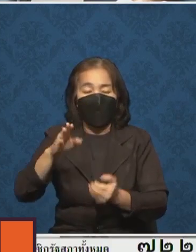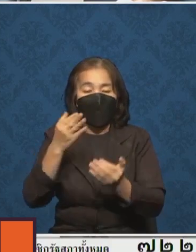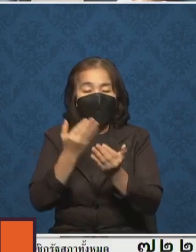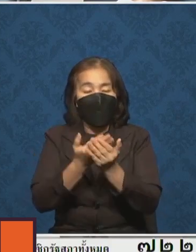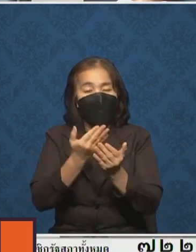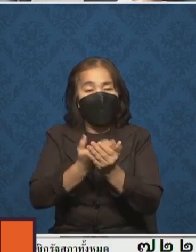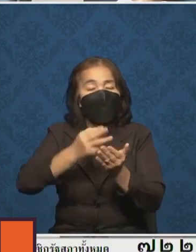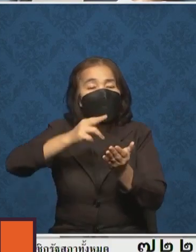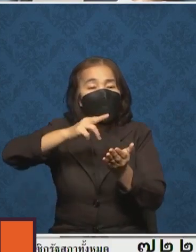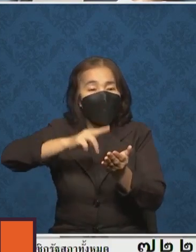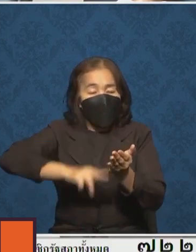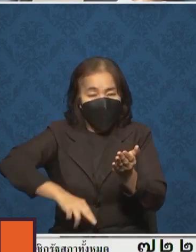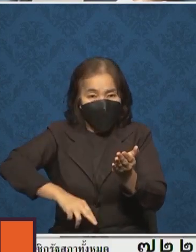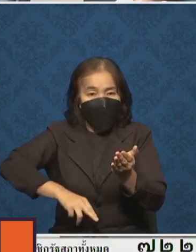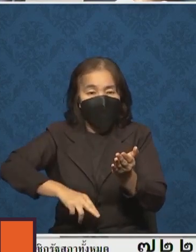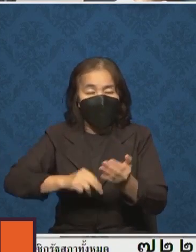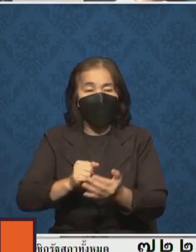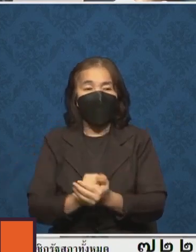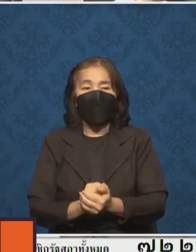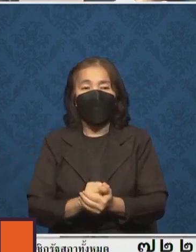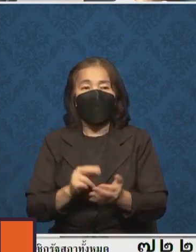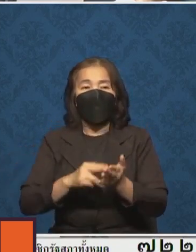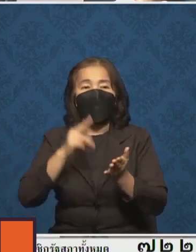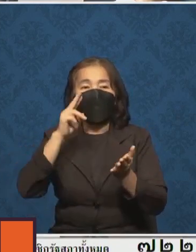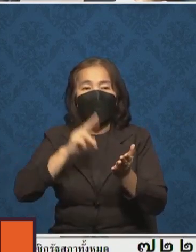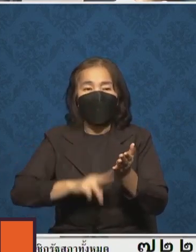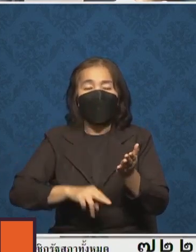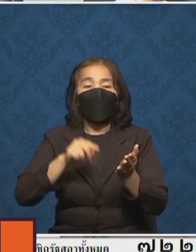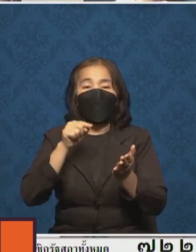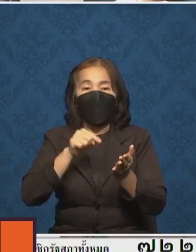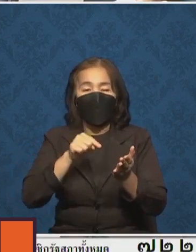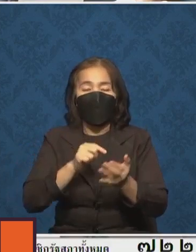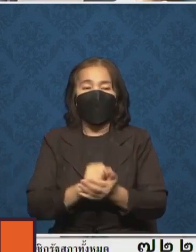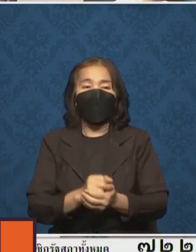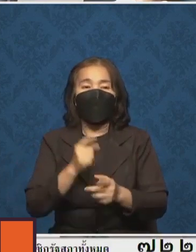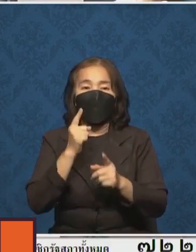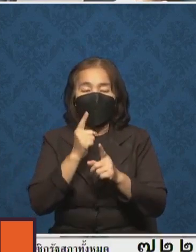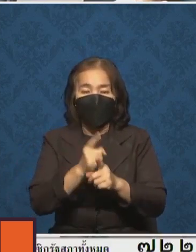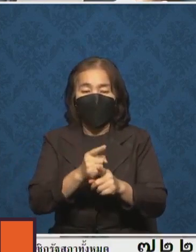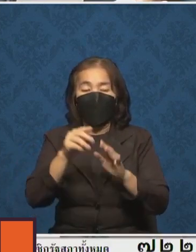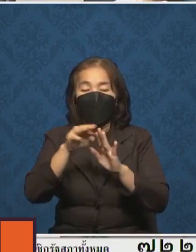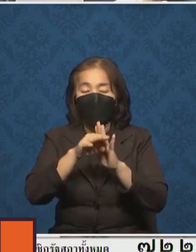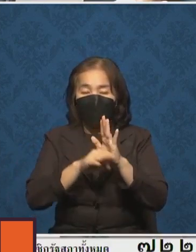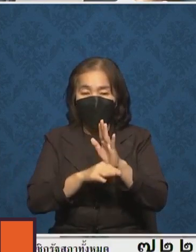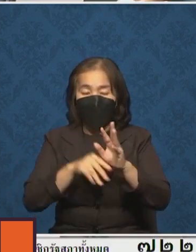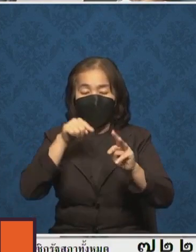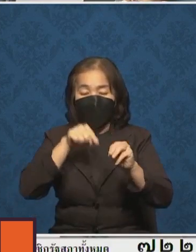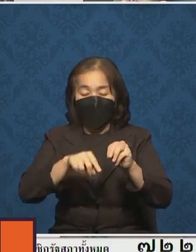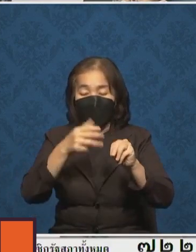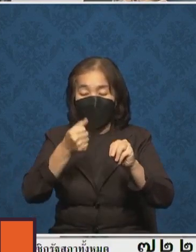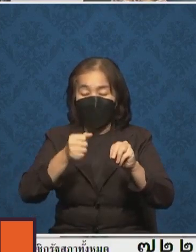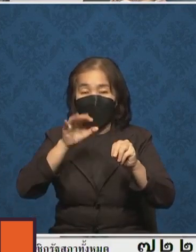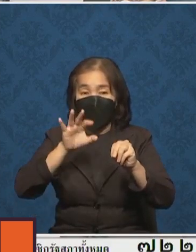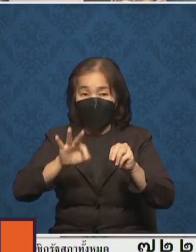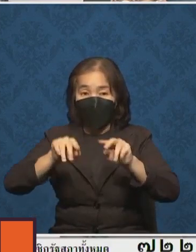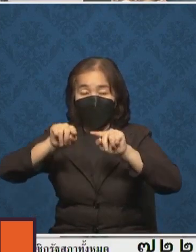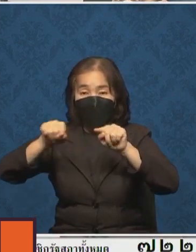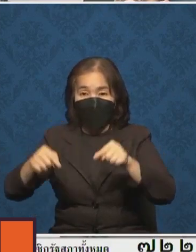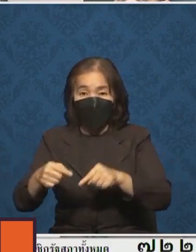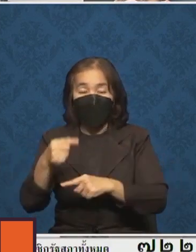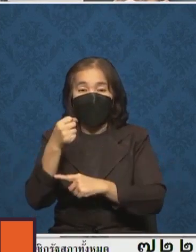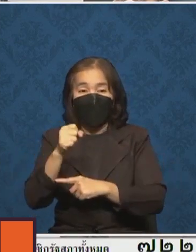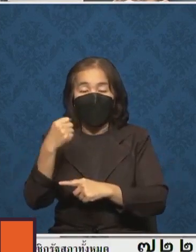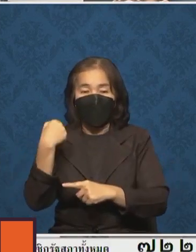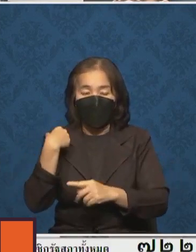กกันว่าระบบวันปรับหรือระบบ Defined System ตามหลักการมาตราที่9วงเล็บ4ที่ร่างพระราชบัญญัติฉบับนี้ก็ได้ว